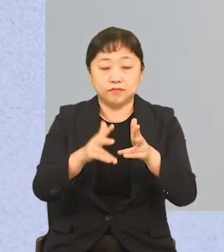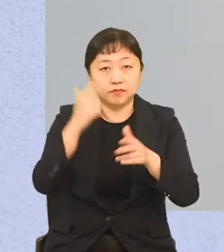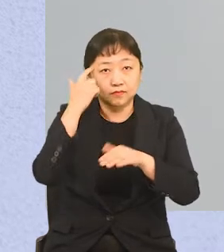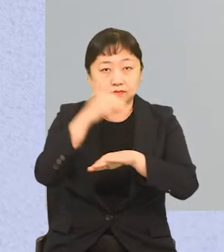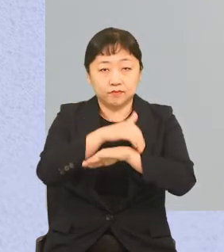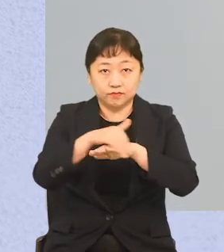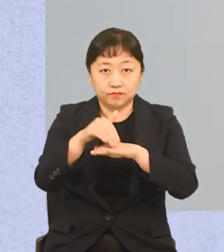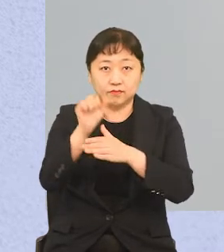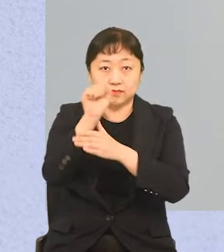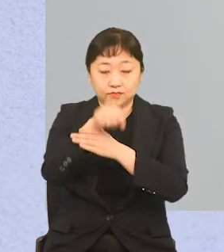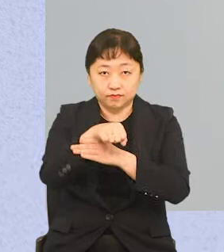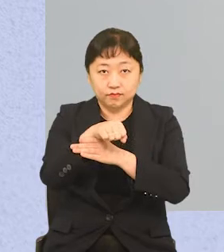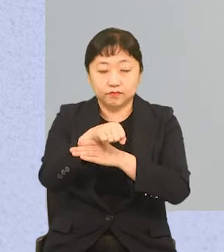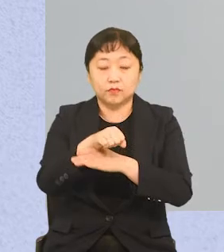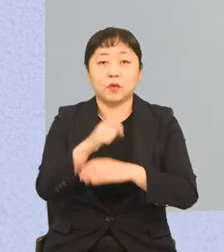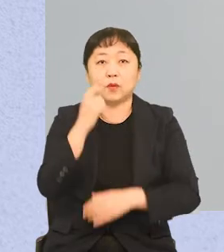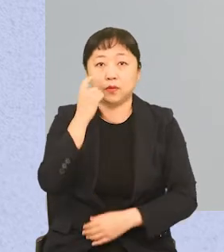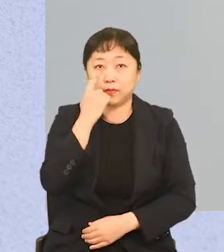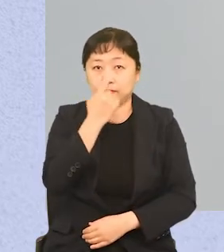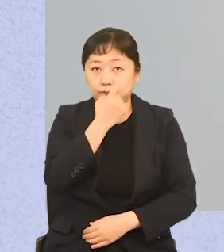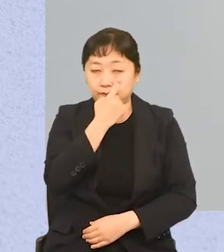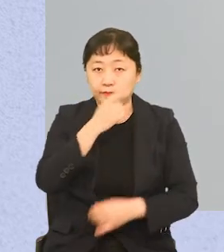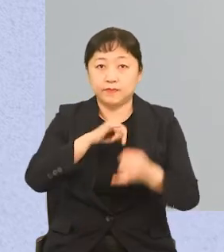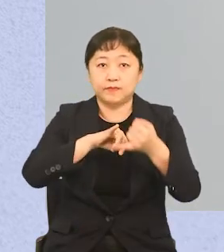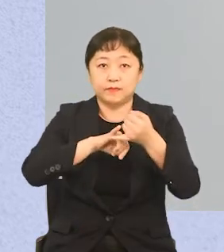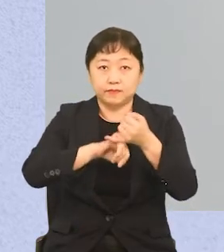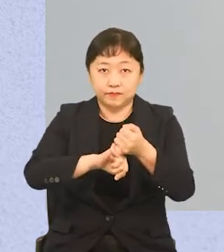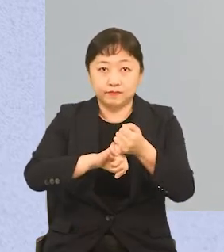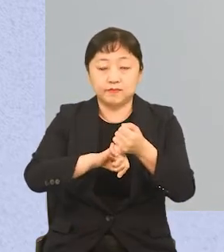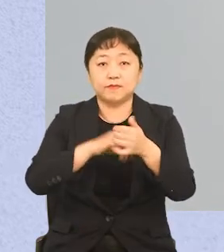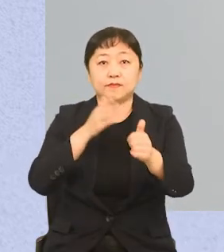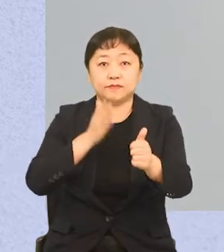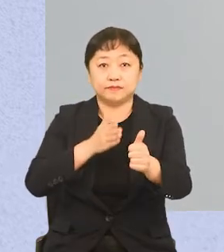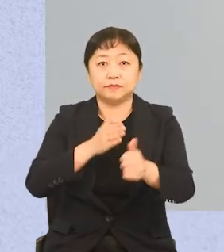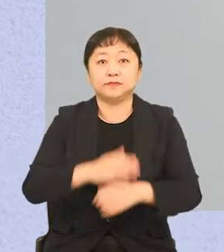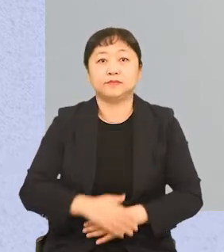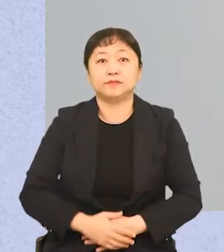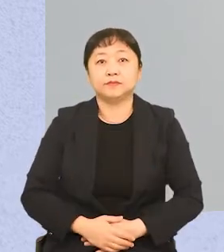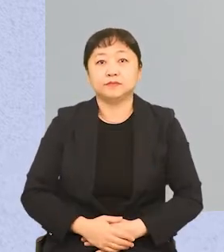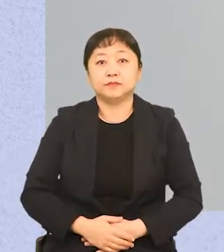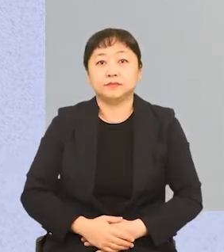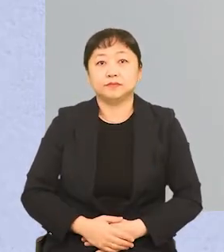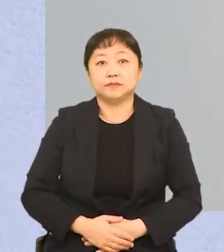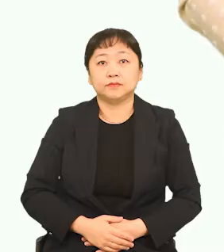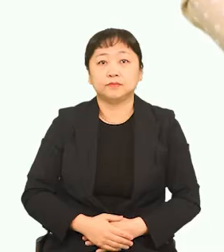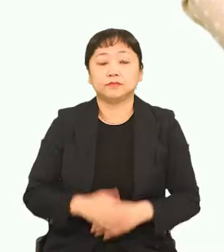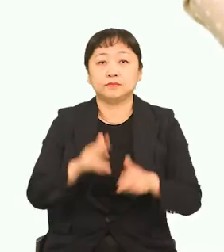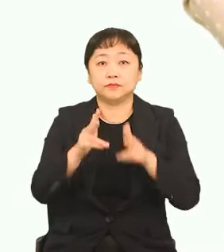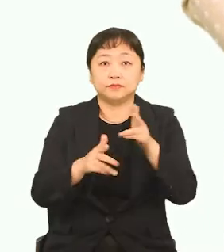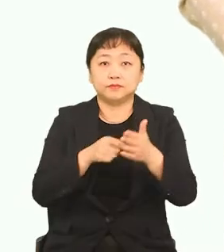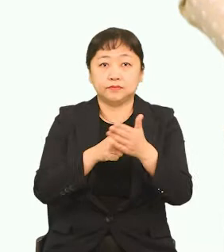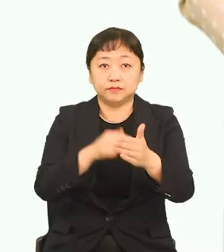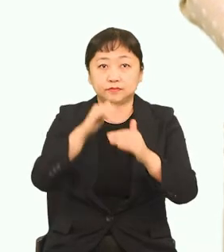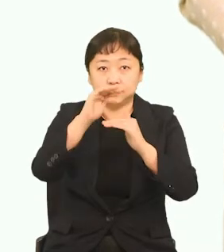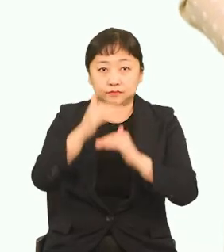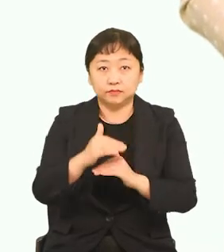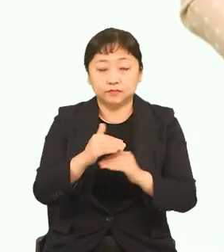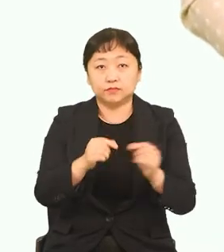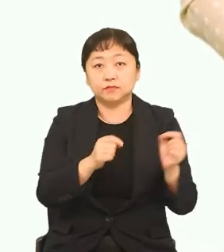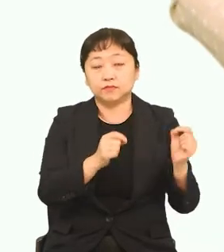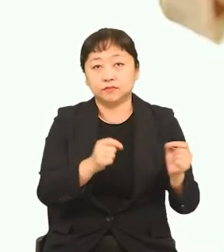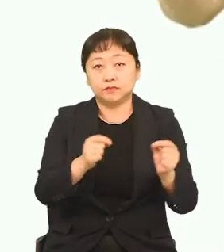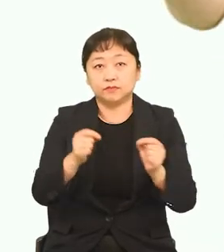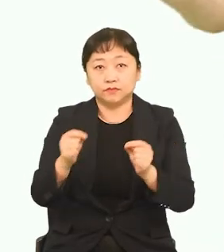계획 승인을 받아야만 결정되므로 확정 사항이 아니라는 것을 주의하셔야 합니다. 또한 사업 추진